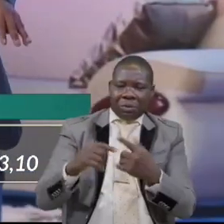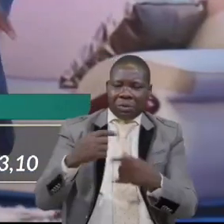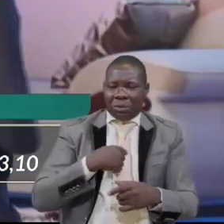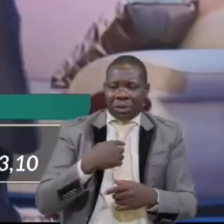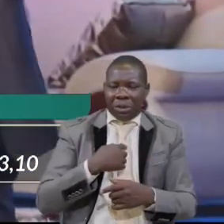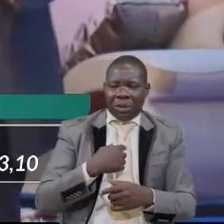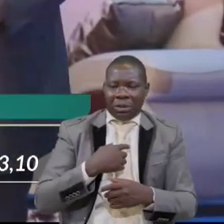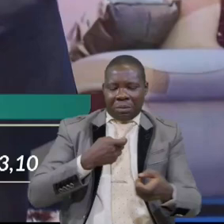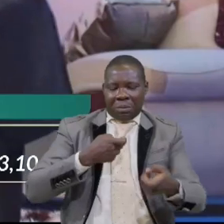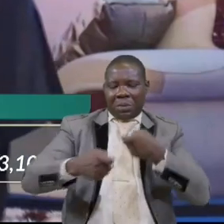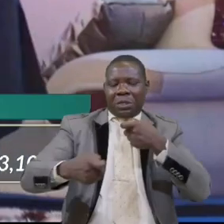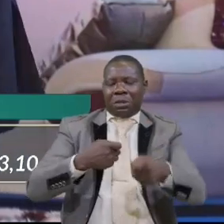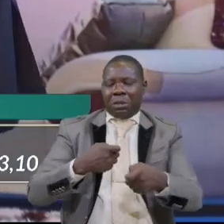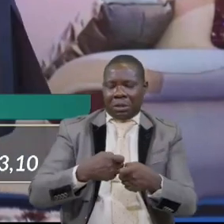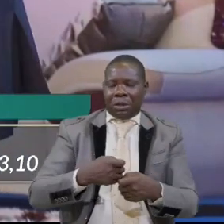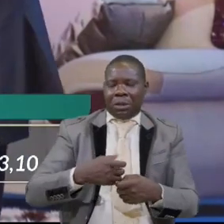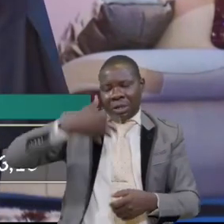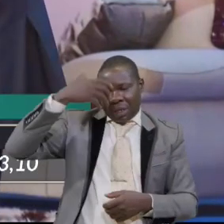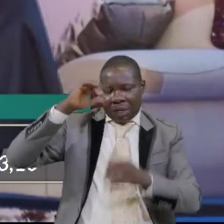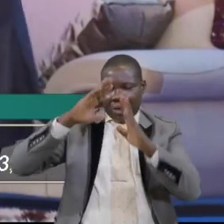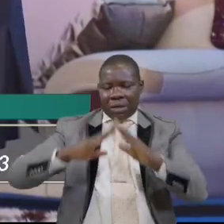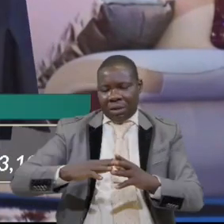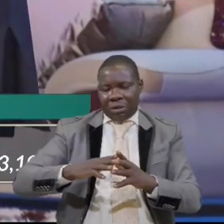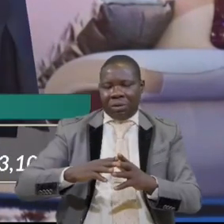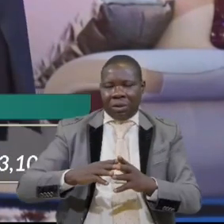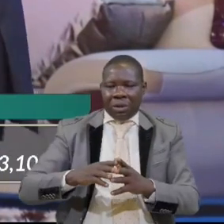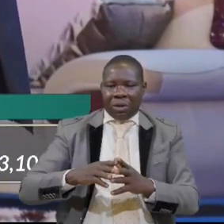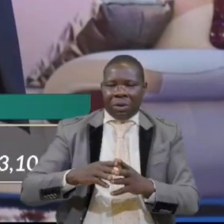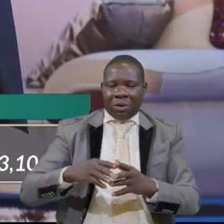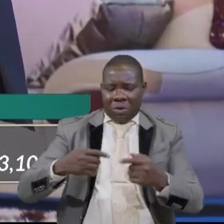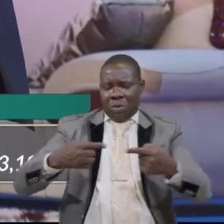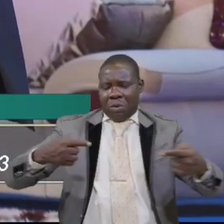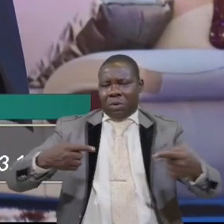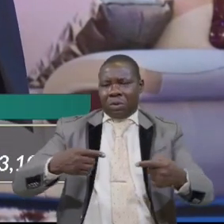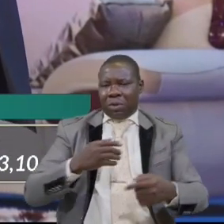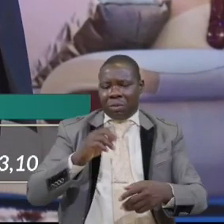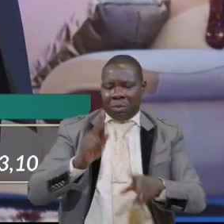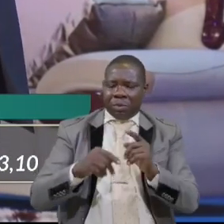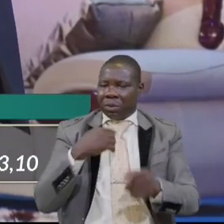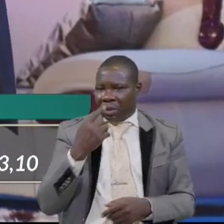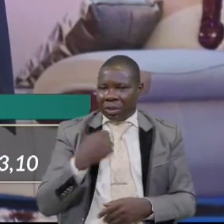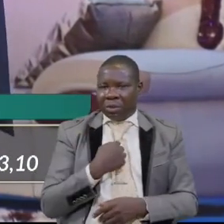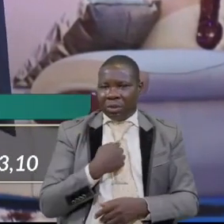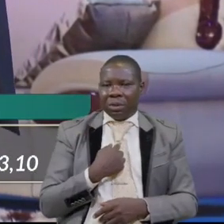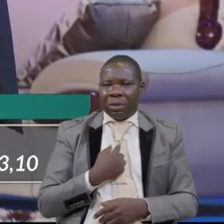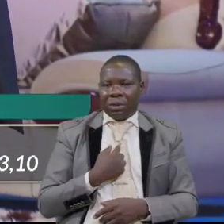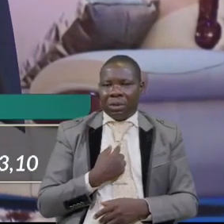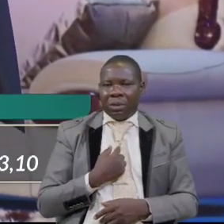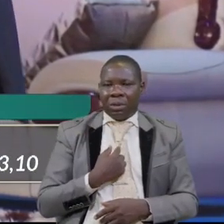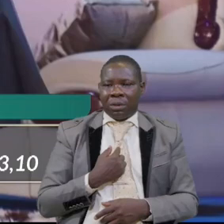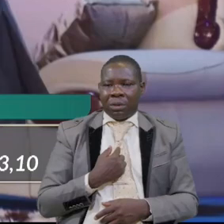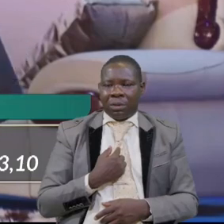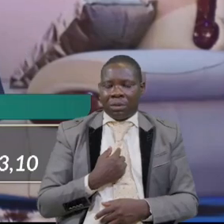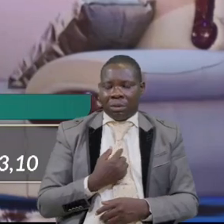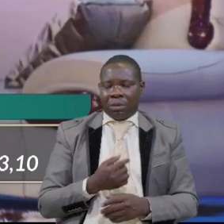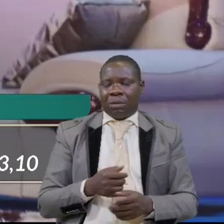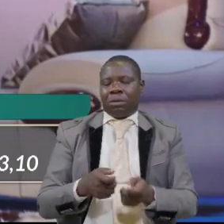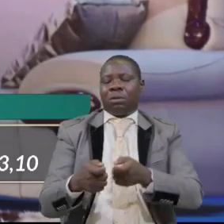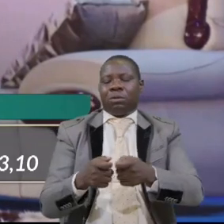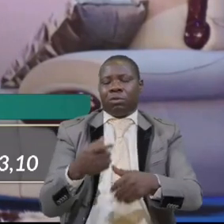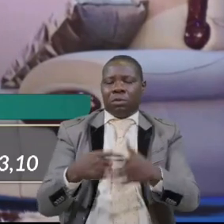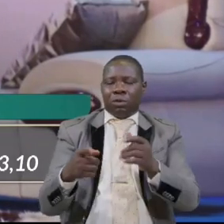les critiques, l'opposition. Ainsi donc, les gens me disent, oh, modère les choses, ralentis un